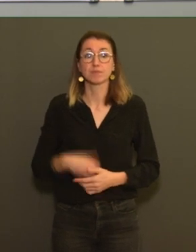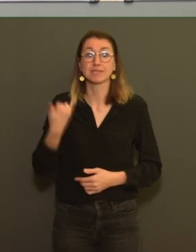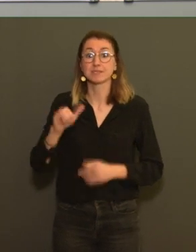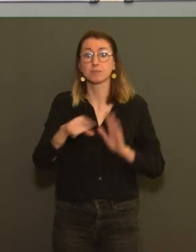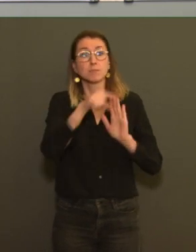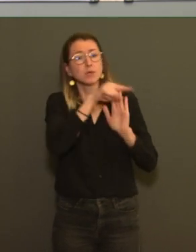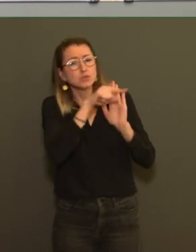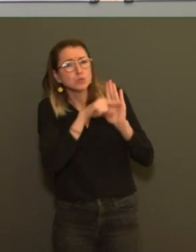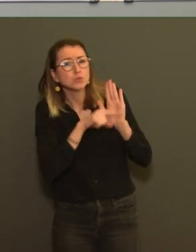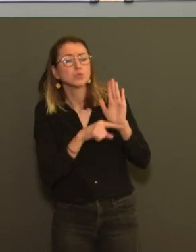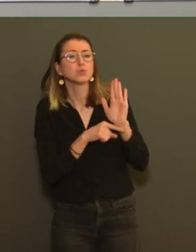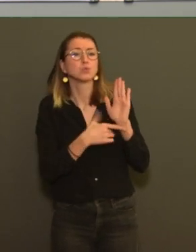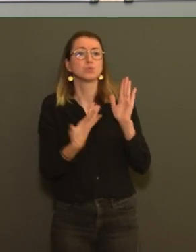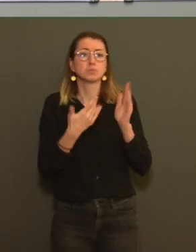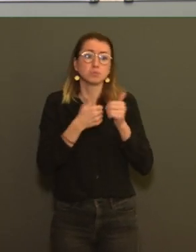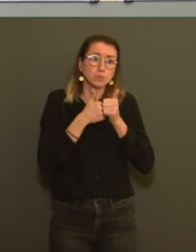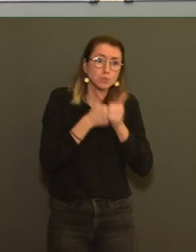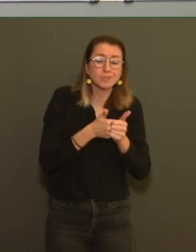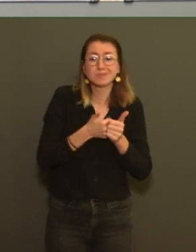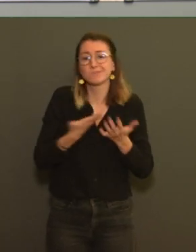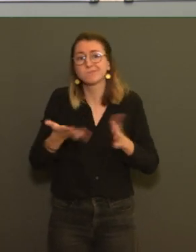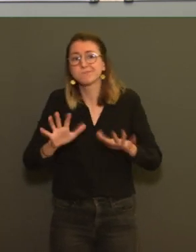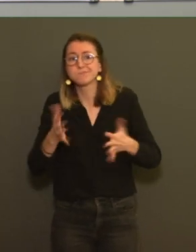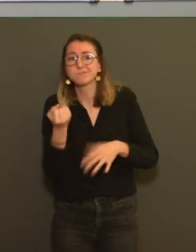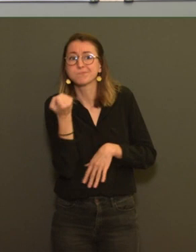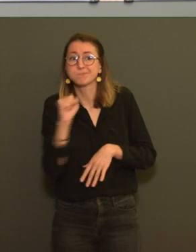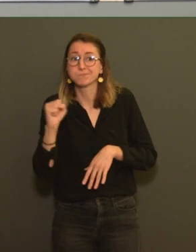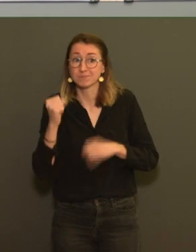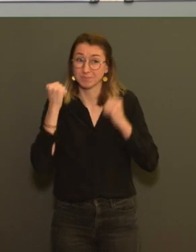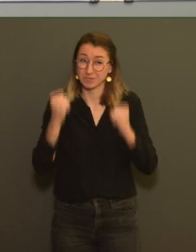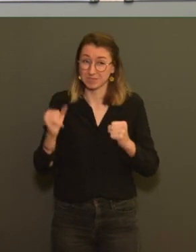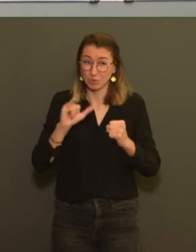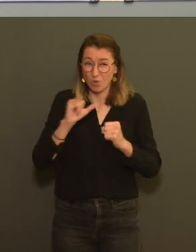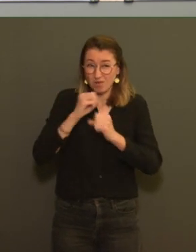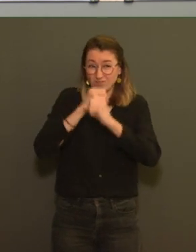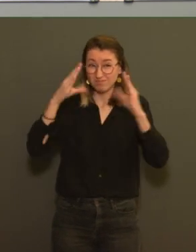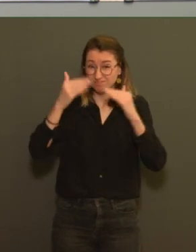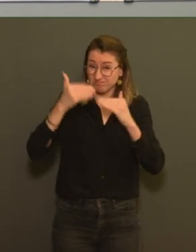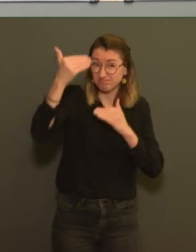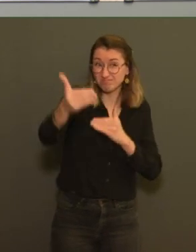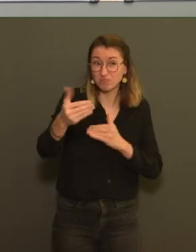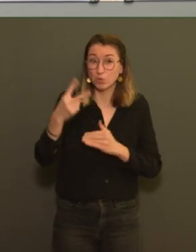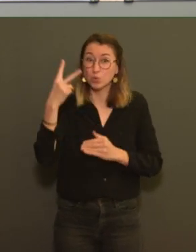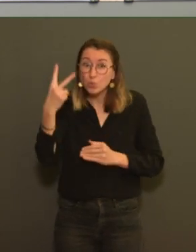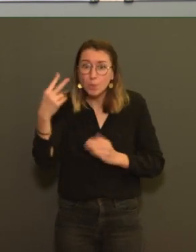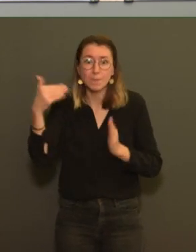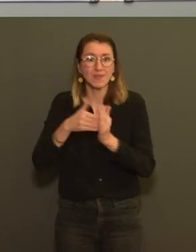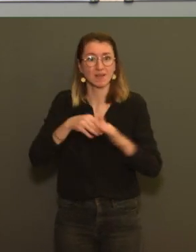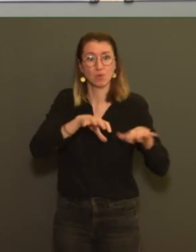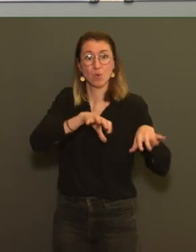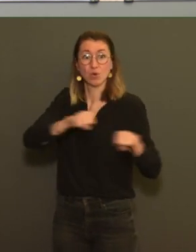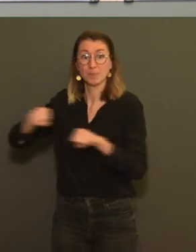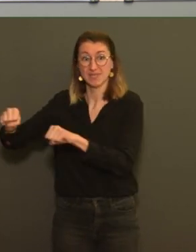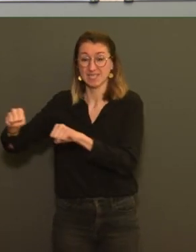pas adéquats, nous pourrions atteindre les 2000 patients à la mi-novembre. Il est clair que tous